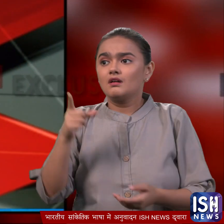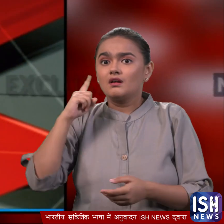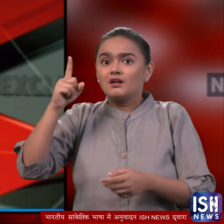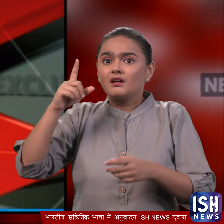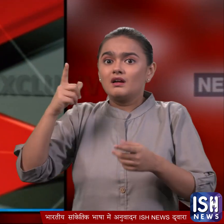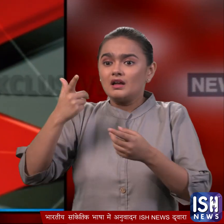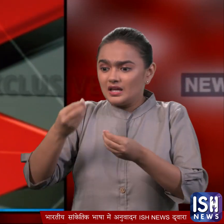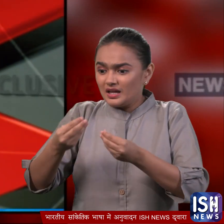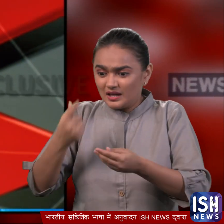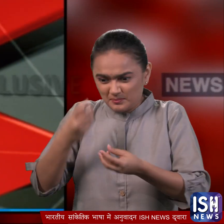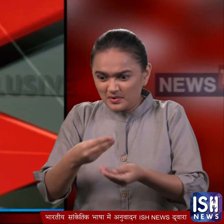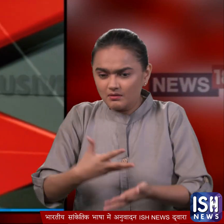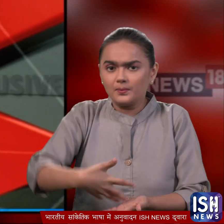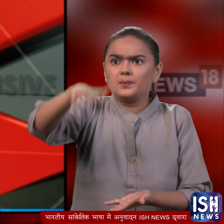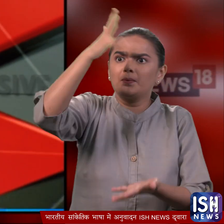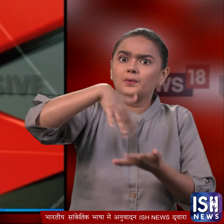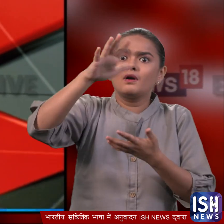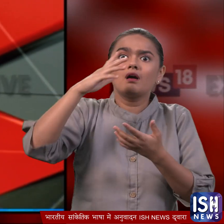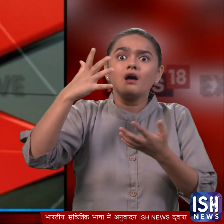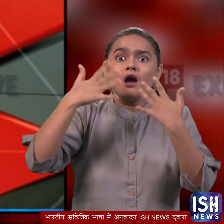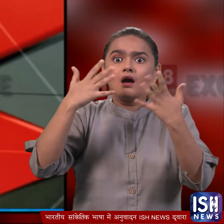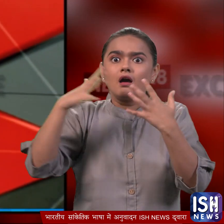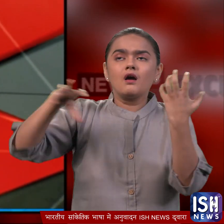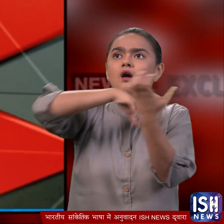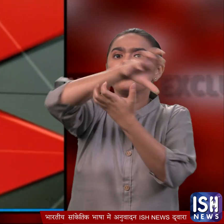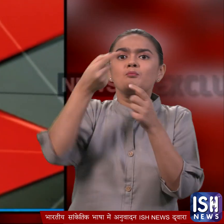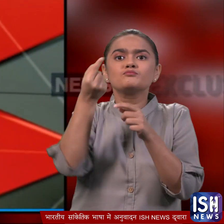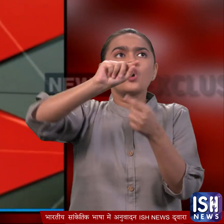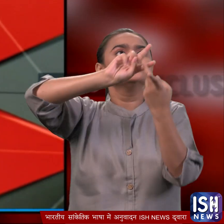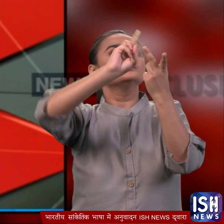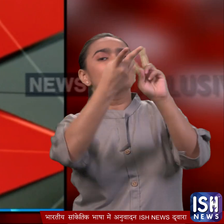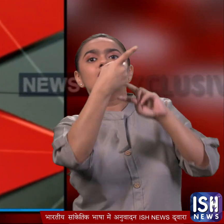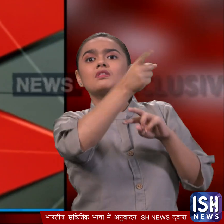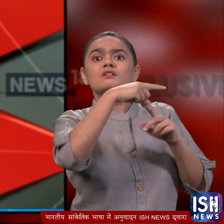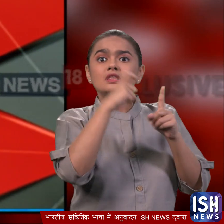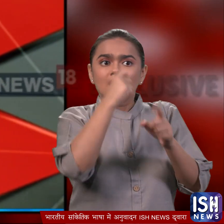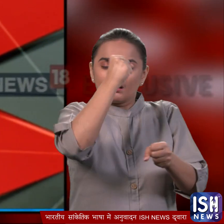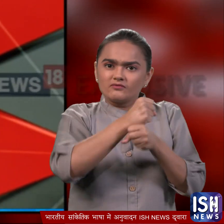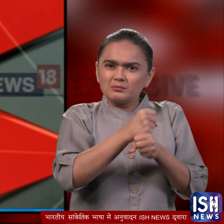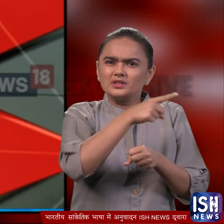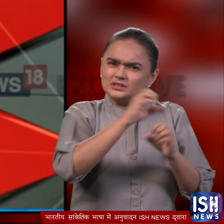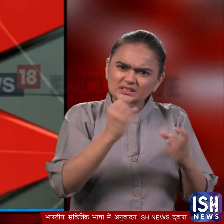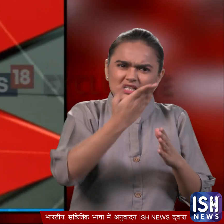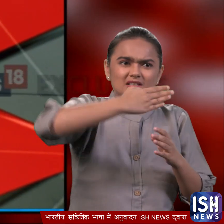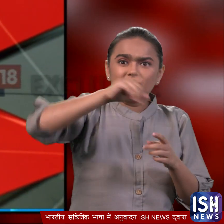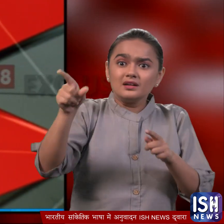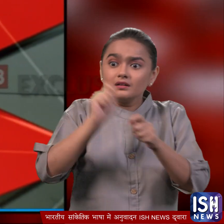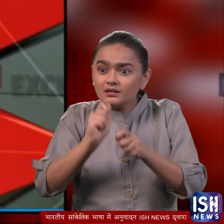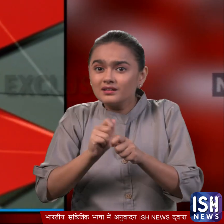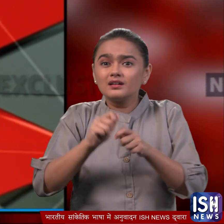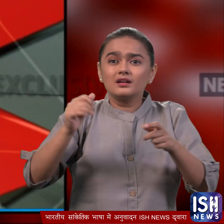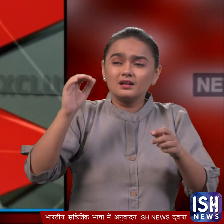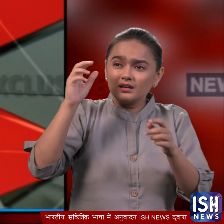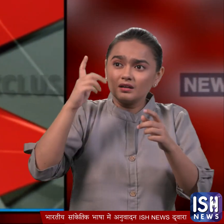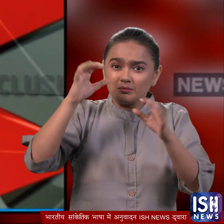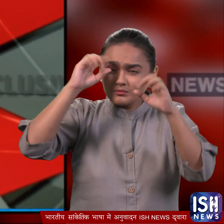धुआं और निर्माण कार्यों से उड़ने वाली धूल ही स्मॉग बनकर हवा को जहरीली बनाती है, जिससे निपटने के लिए दिल्ली सरकार ने छोटी बड़ी इमारतें